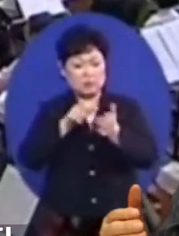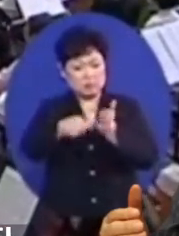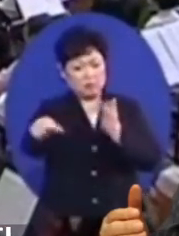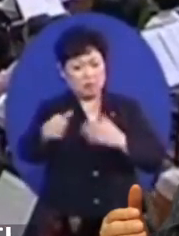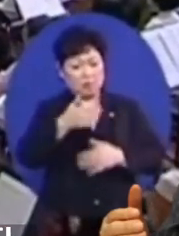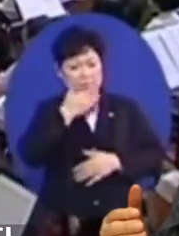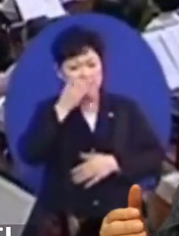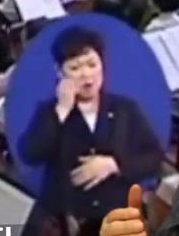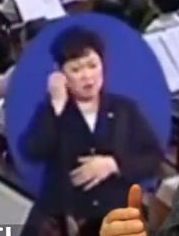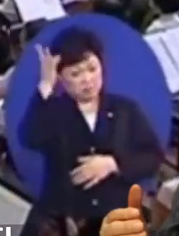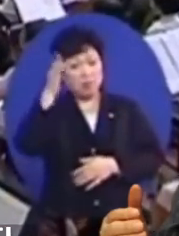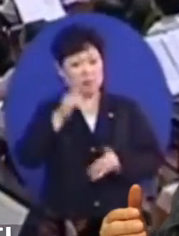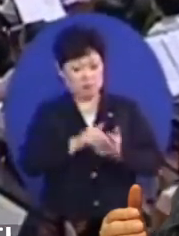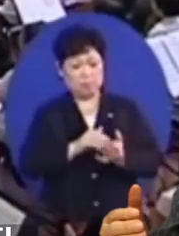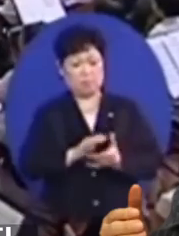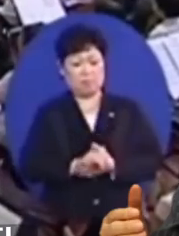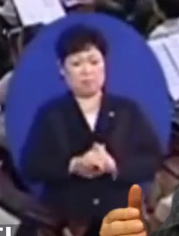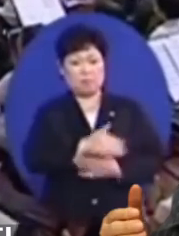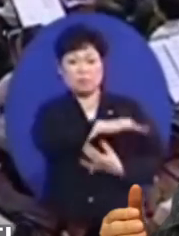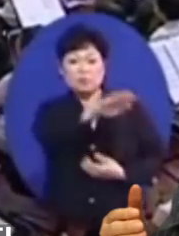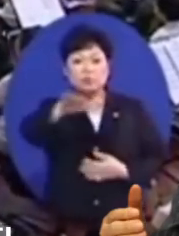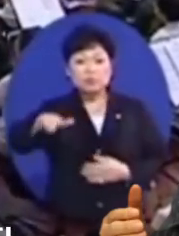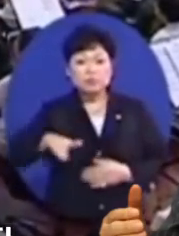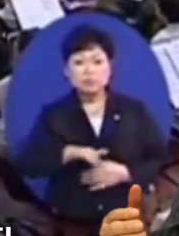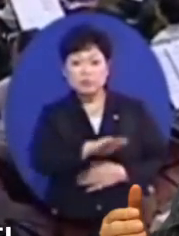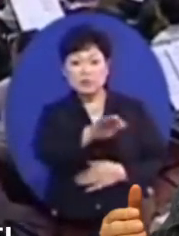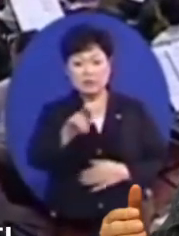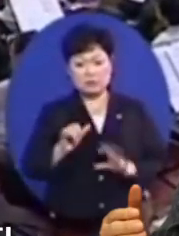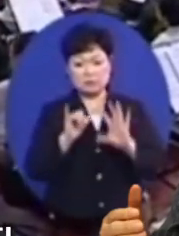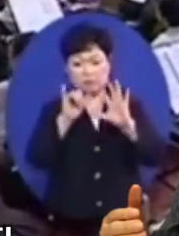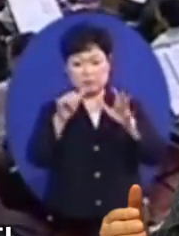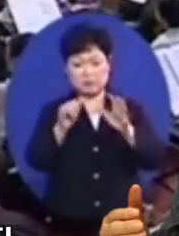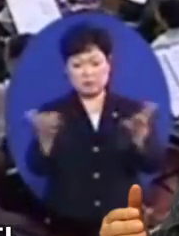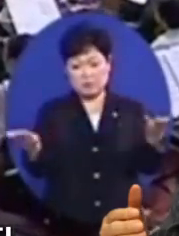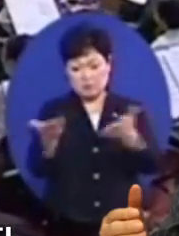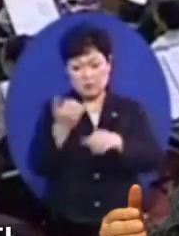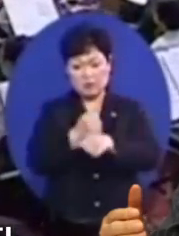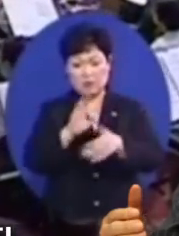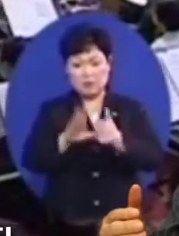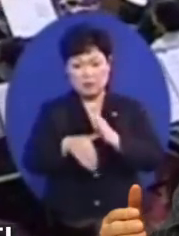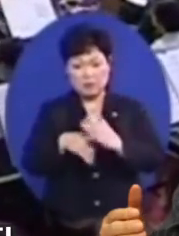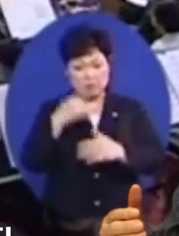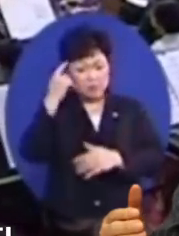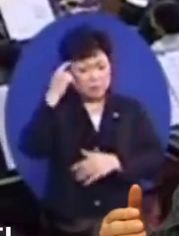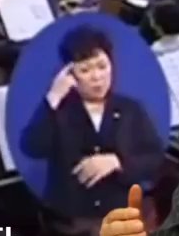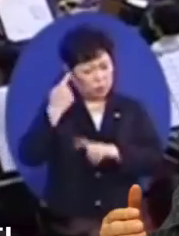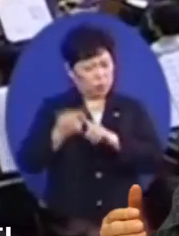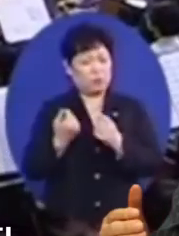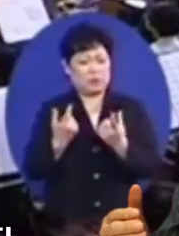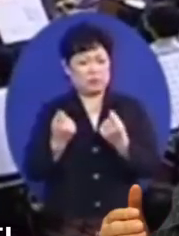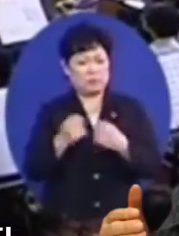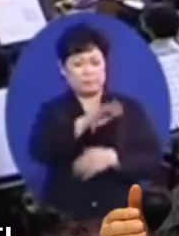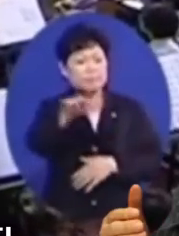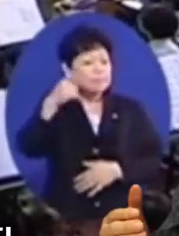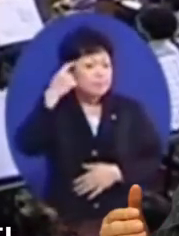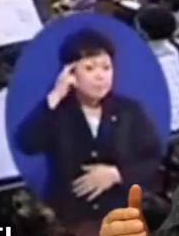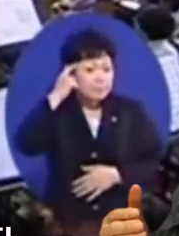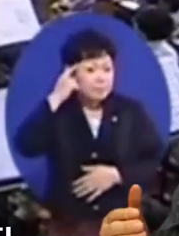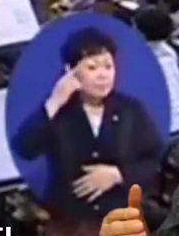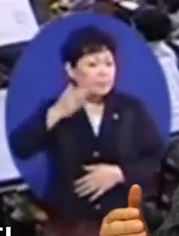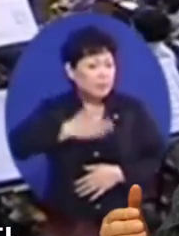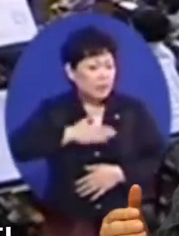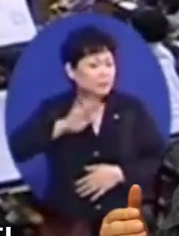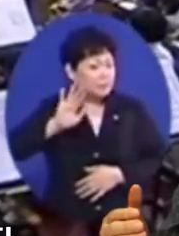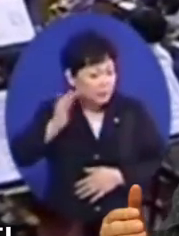것입니다. 우리가 이 세상에서 일을 할 때 우리 두뇌도 그와 비슷한 것입니다. 우리의 생각이 나는